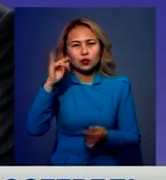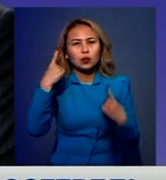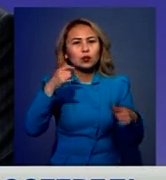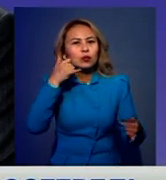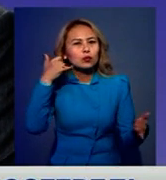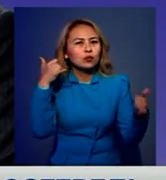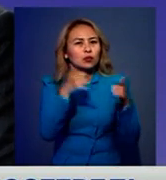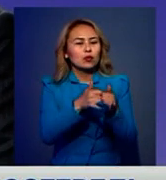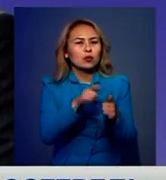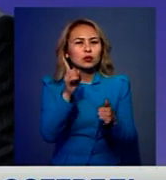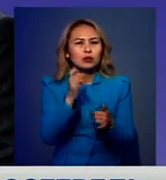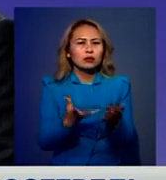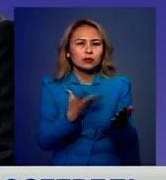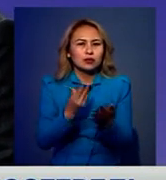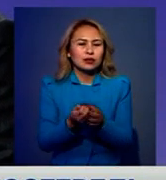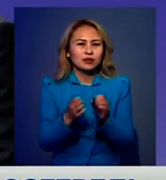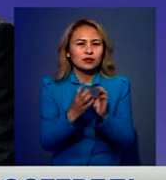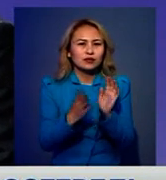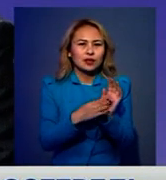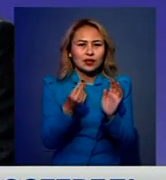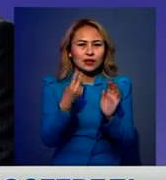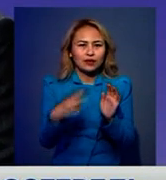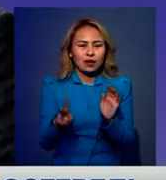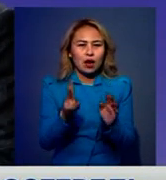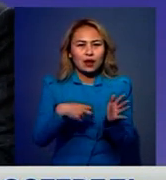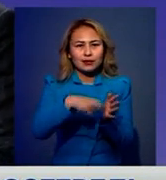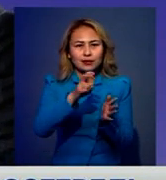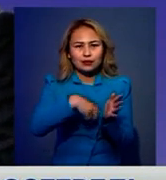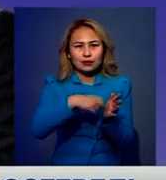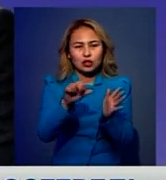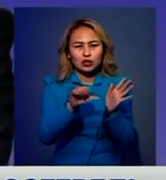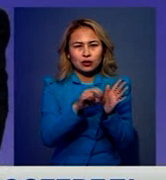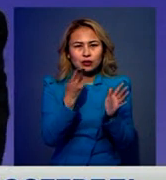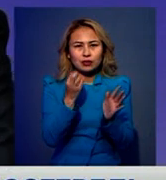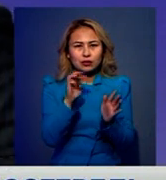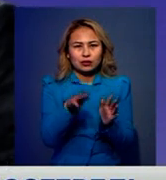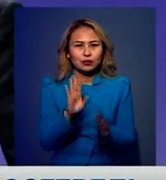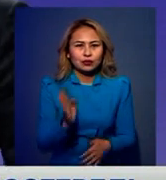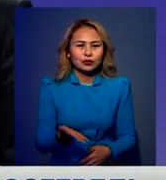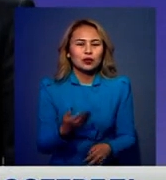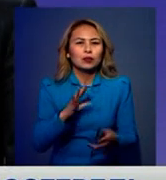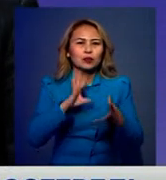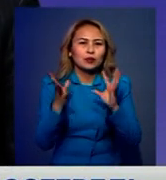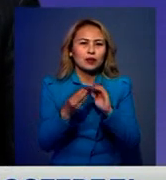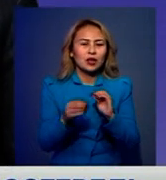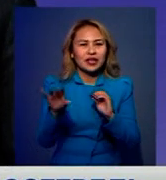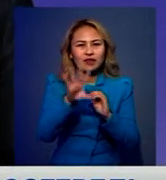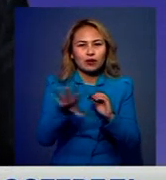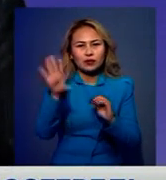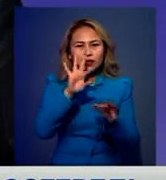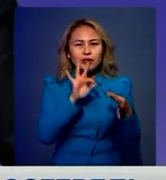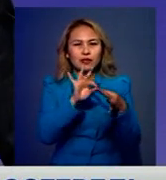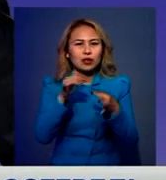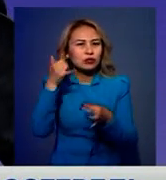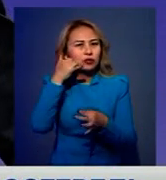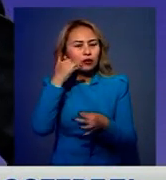еліне жасаған қоңырау үшін 19 евроцент, ал SMS хабарлама үшін 6 цент төлейтін болады. Осы арқылы еуропалықтар байланыс